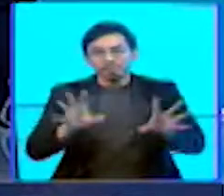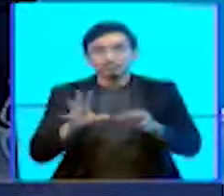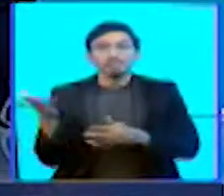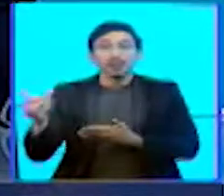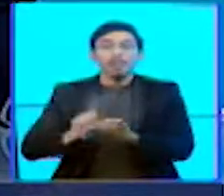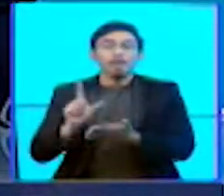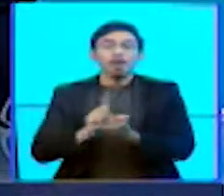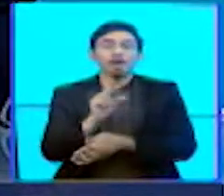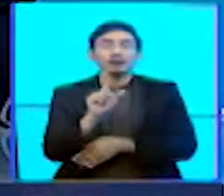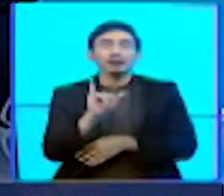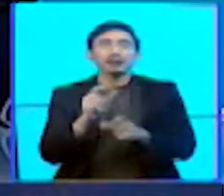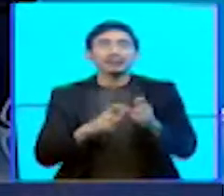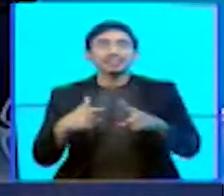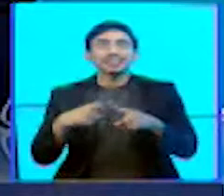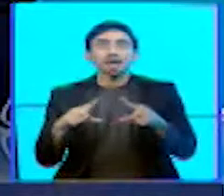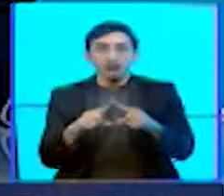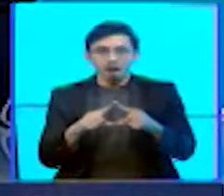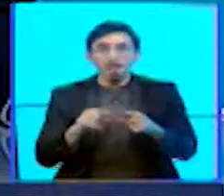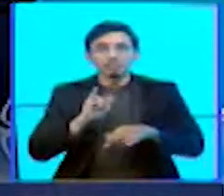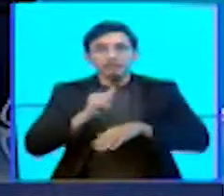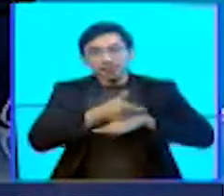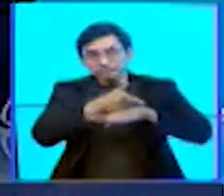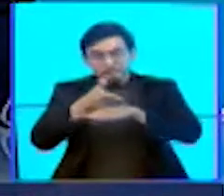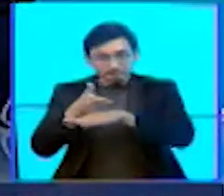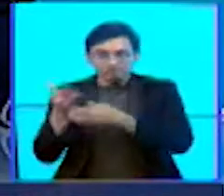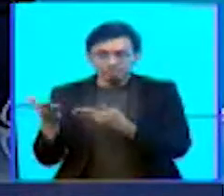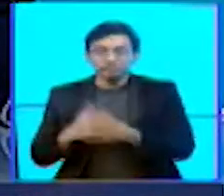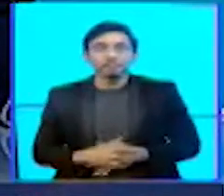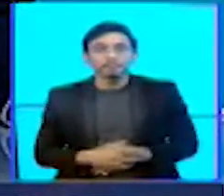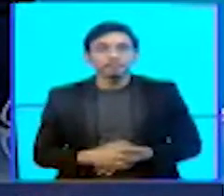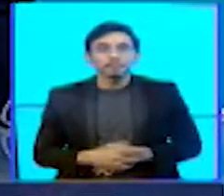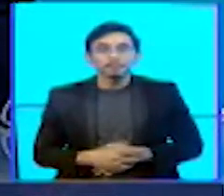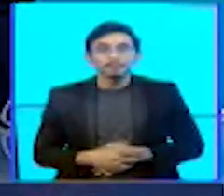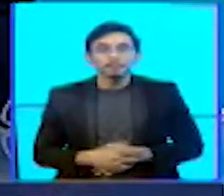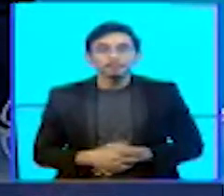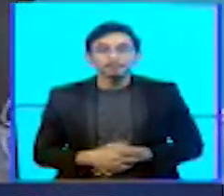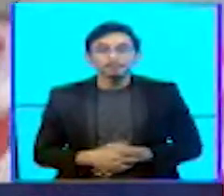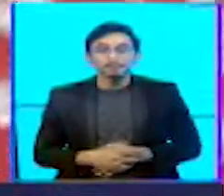Berikut laporan Riska d'Or bersama Bayu Anggara dan Yudi Permana